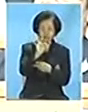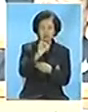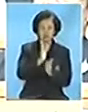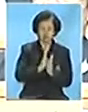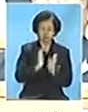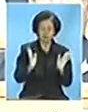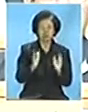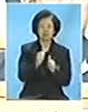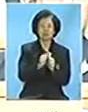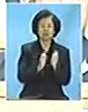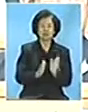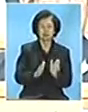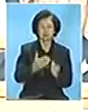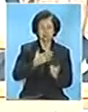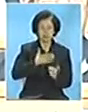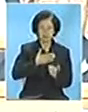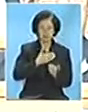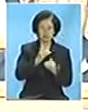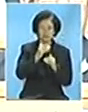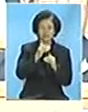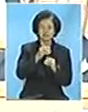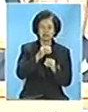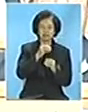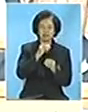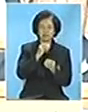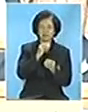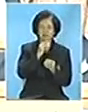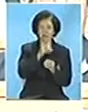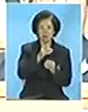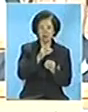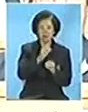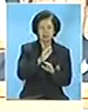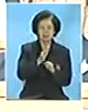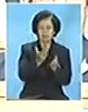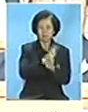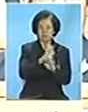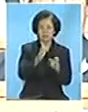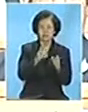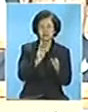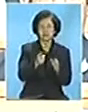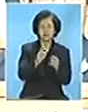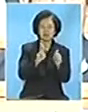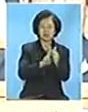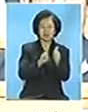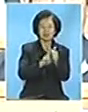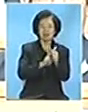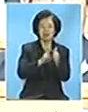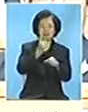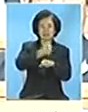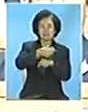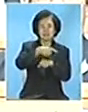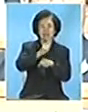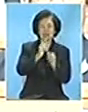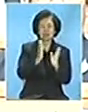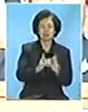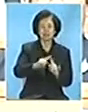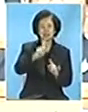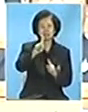ะครับก็ขอยืนยันนะครับถึงแม้ว่าไม่ได้รับการเลือกตั้งรองประธานวุฒิสภาคนที่